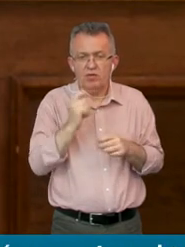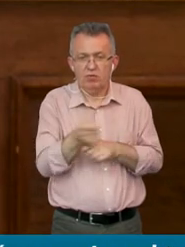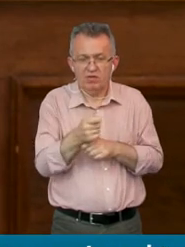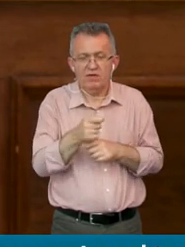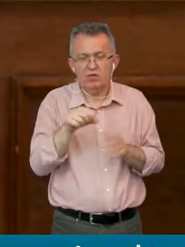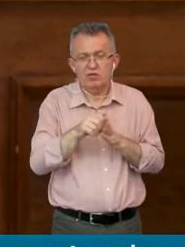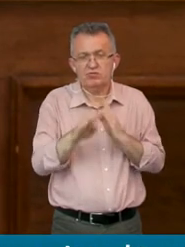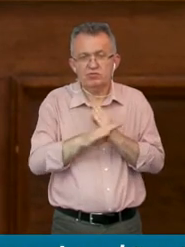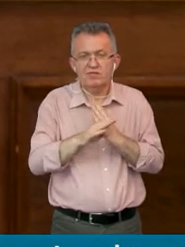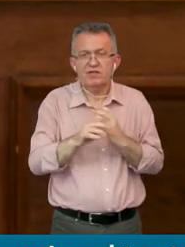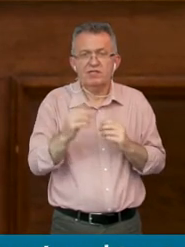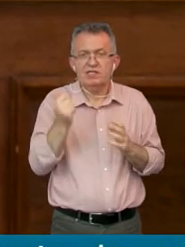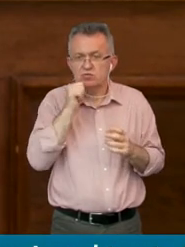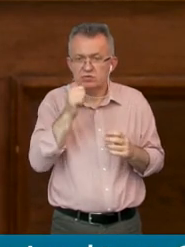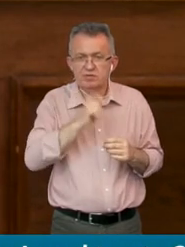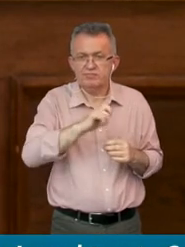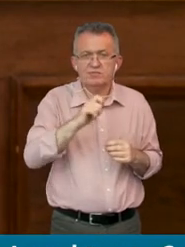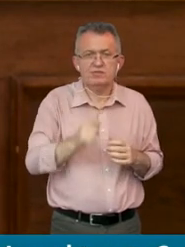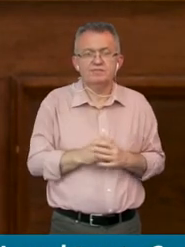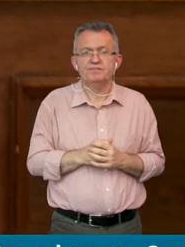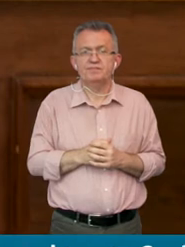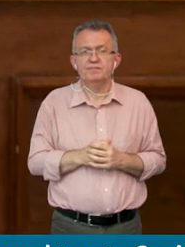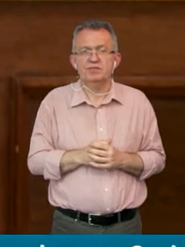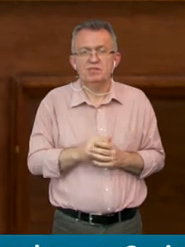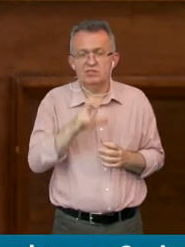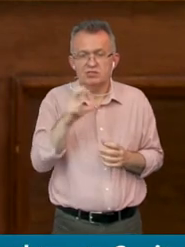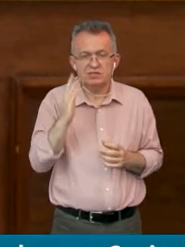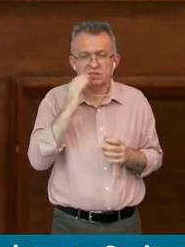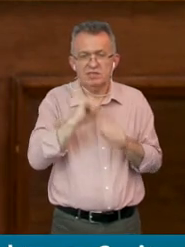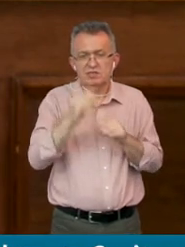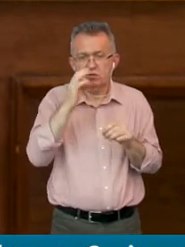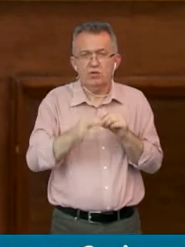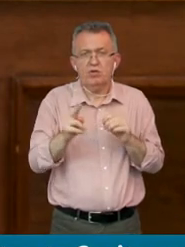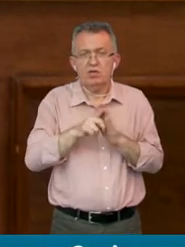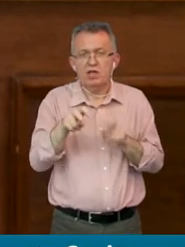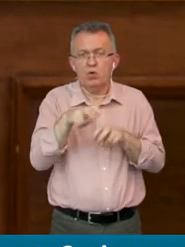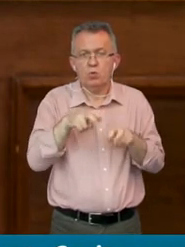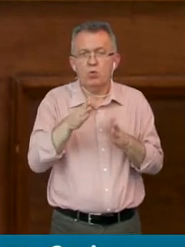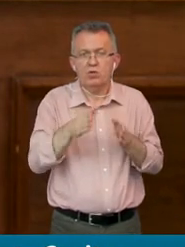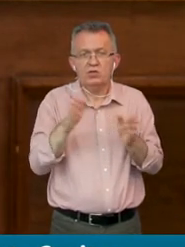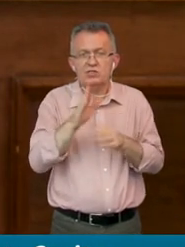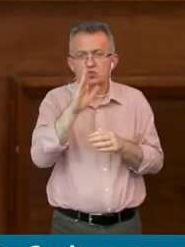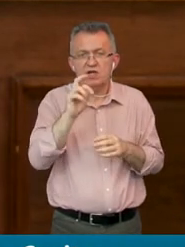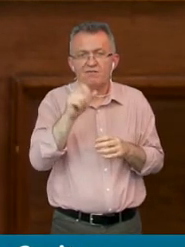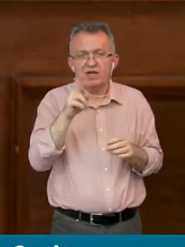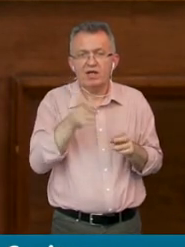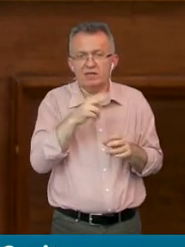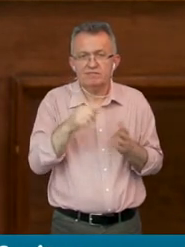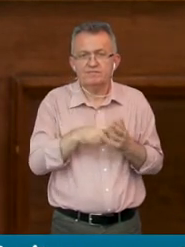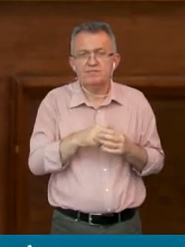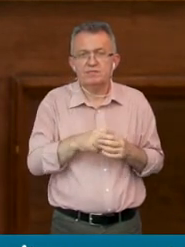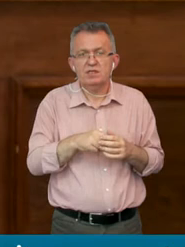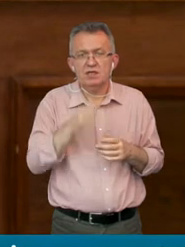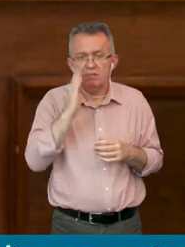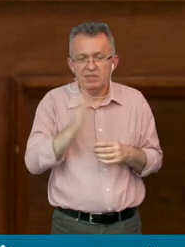każdego drzewa nie należało codziennie jeździć. Czy znane są już szczegóły otwarcia dla ruchu ulicy Szafera? Panie Filipie, no